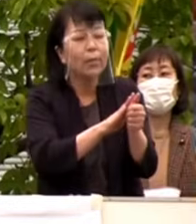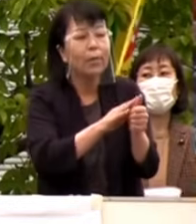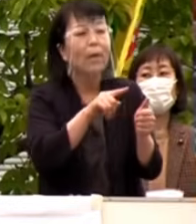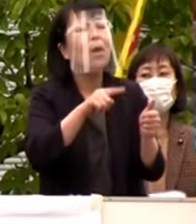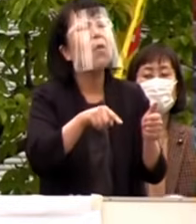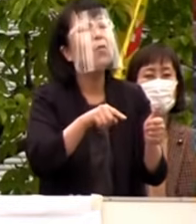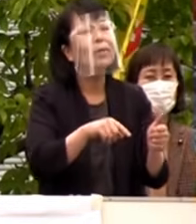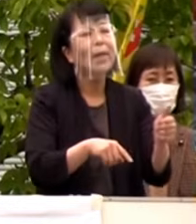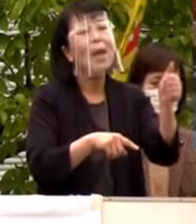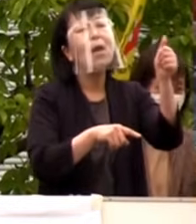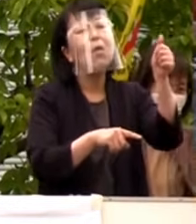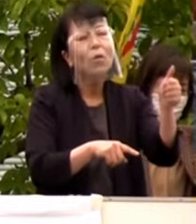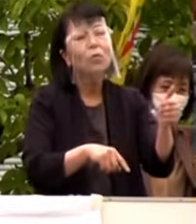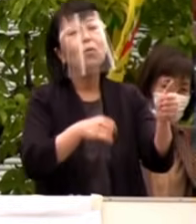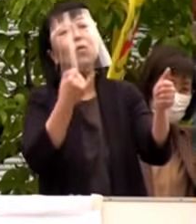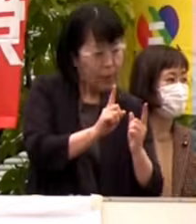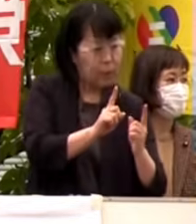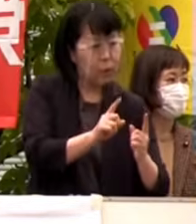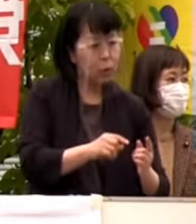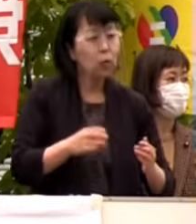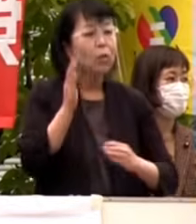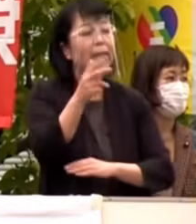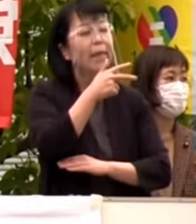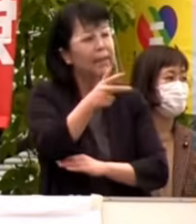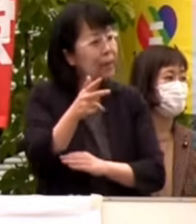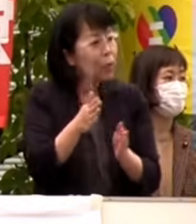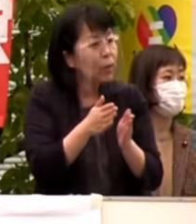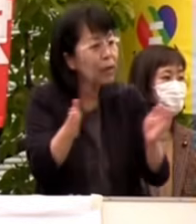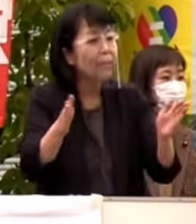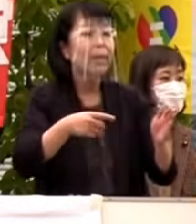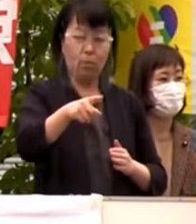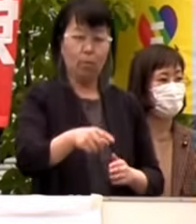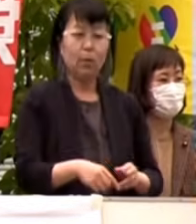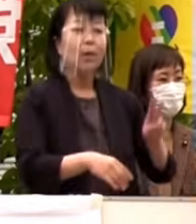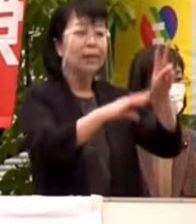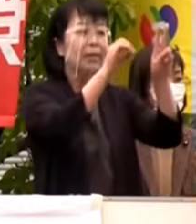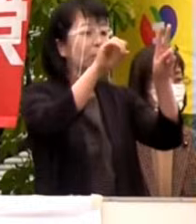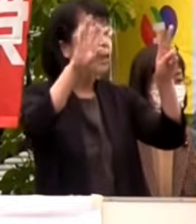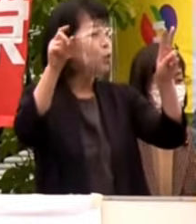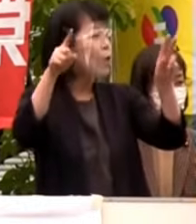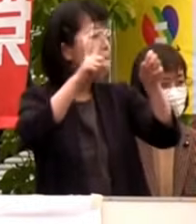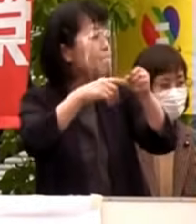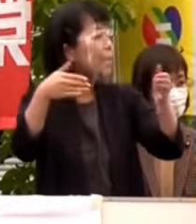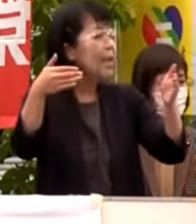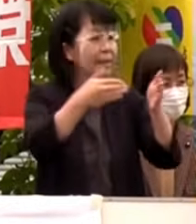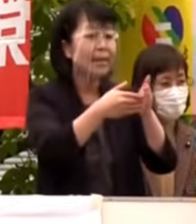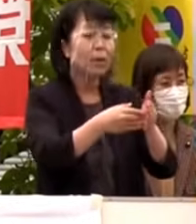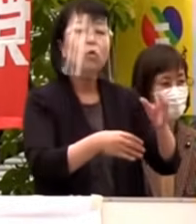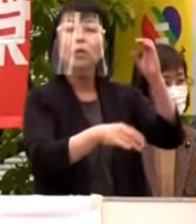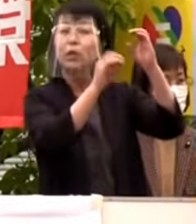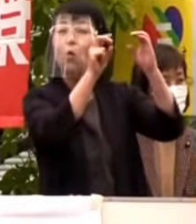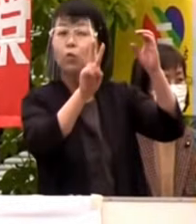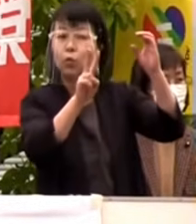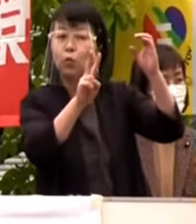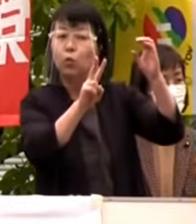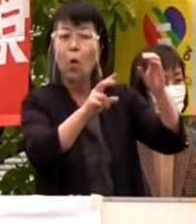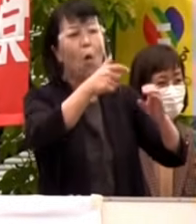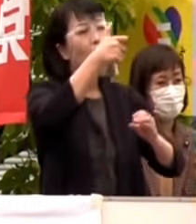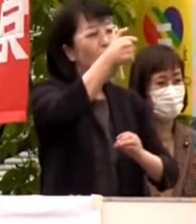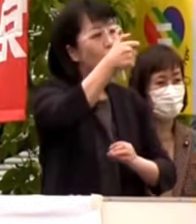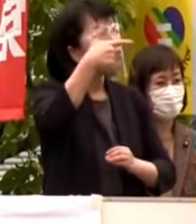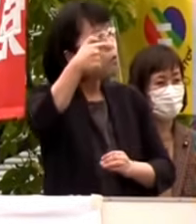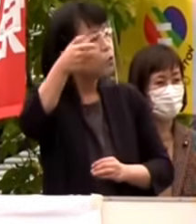ンダーロールに苦しんできました。2030年までに CO2 を 50%、